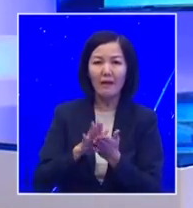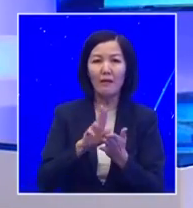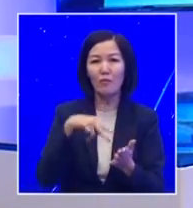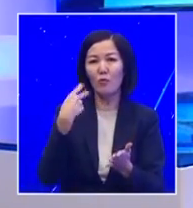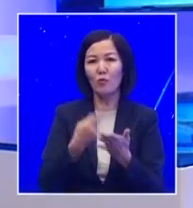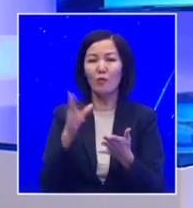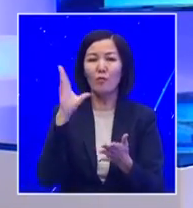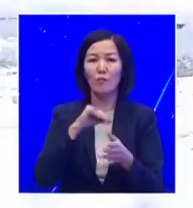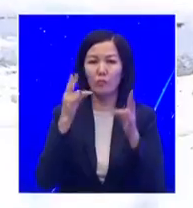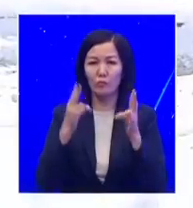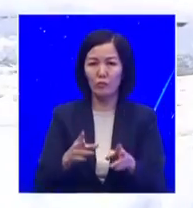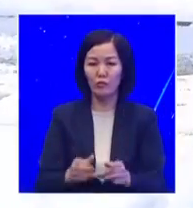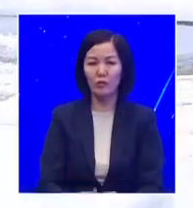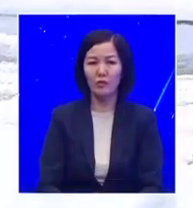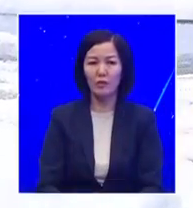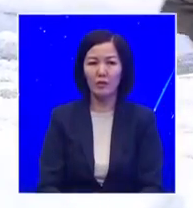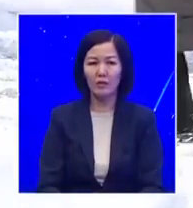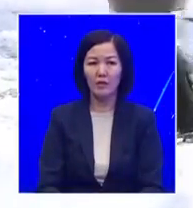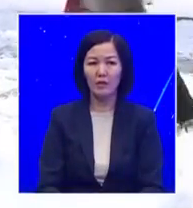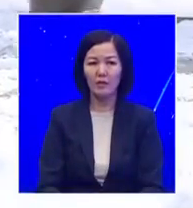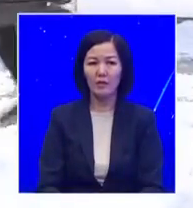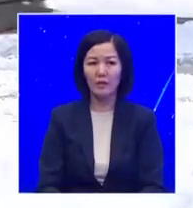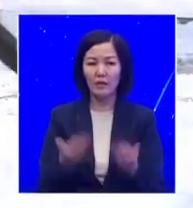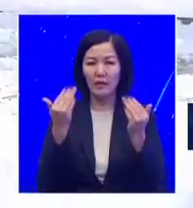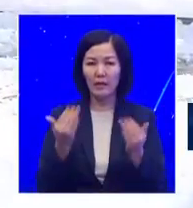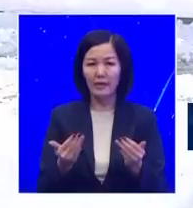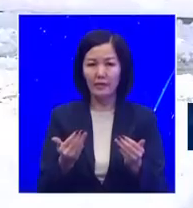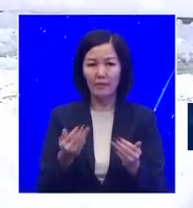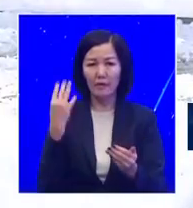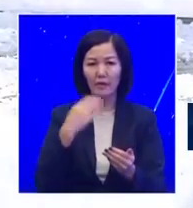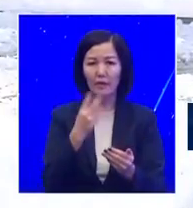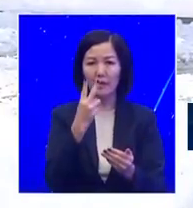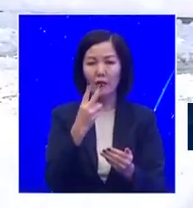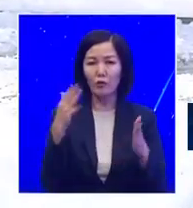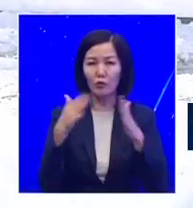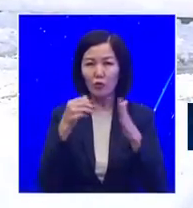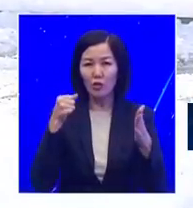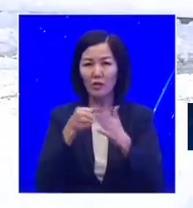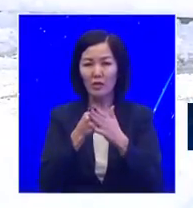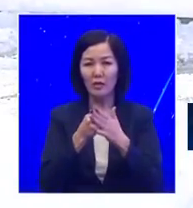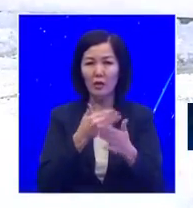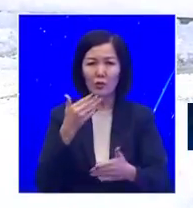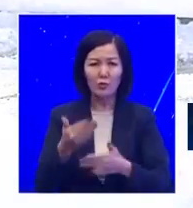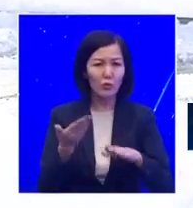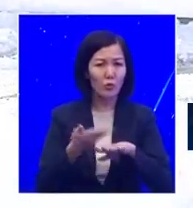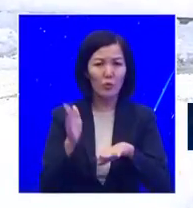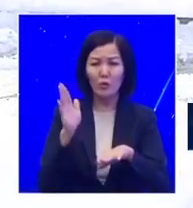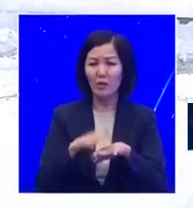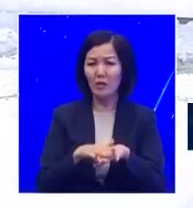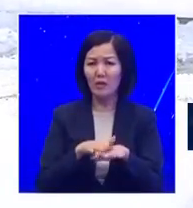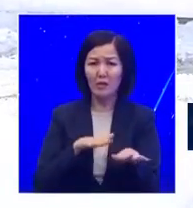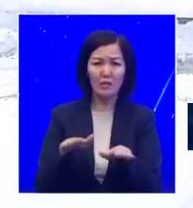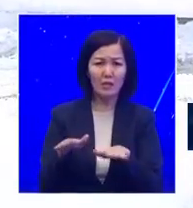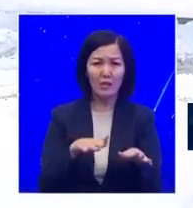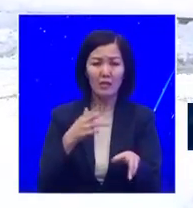қауіптенеді. Мына қазір мен мына неге шейін барып кеттім 42 донға шейін. Жүрген басым сабын тура қаз